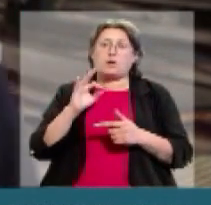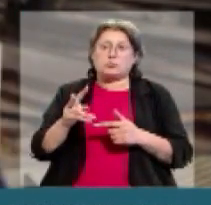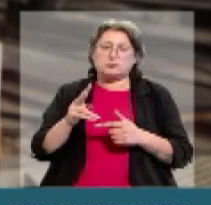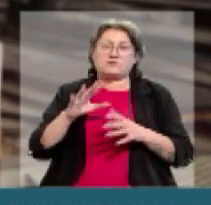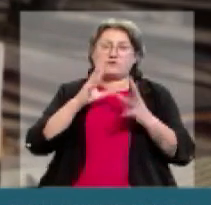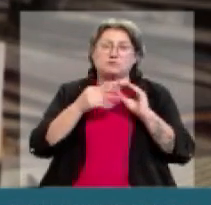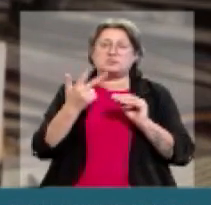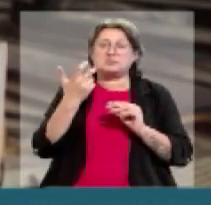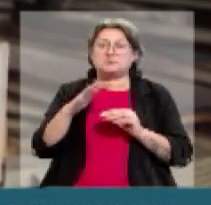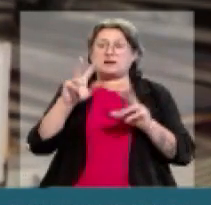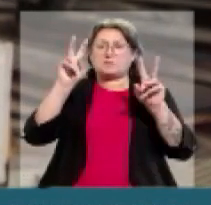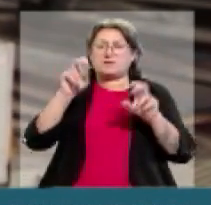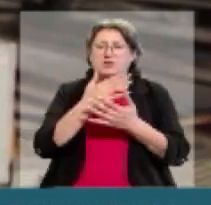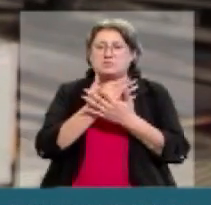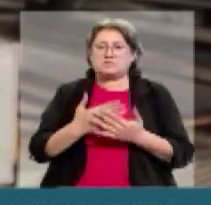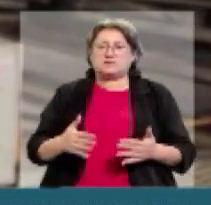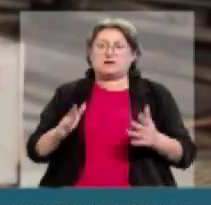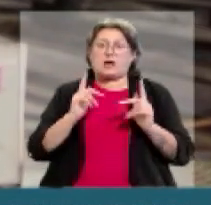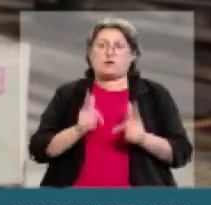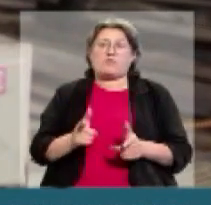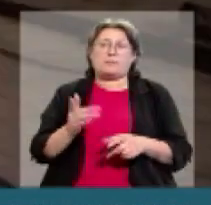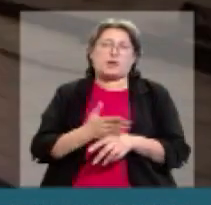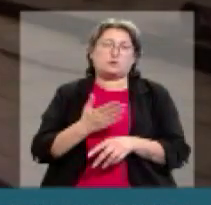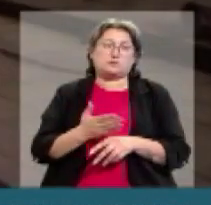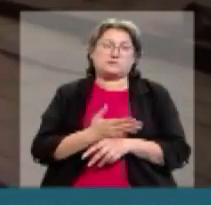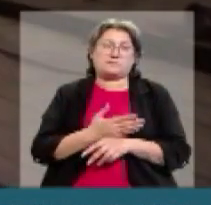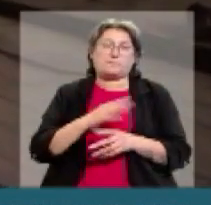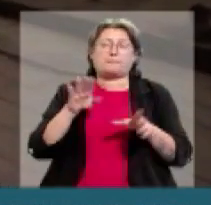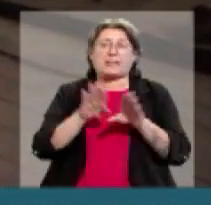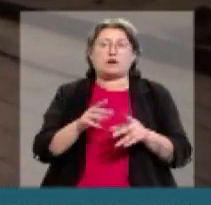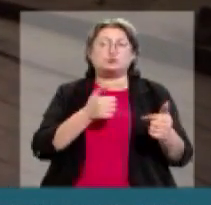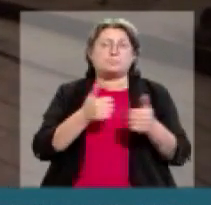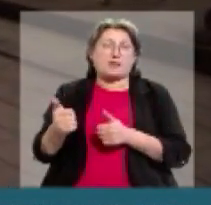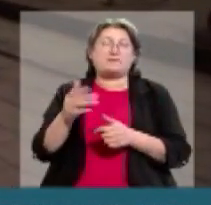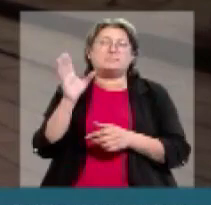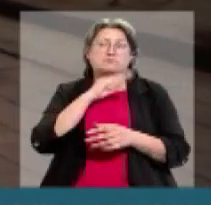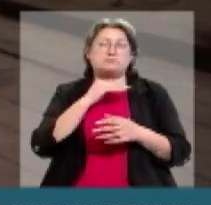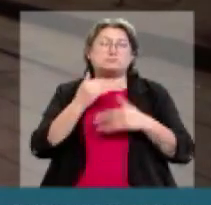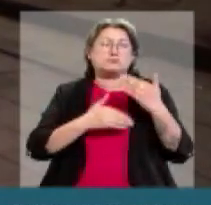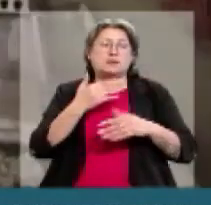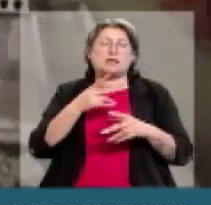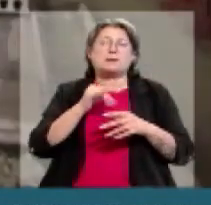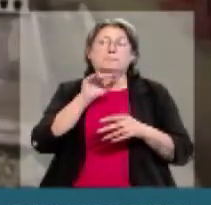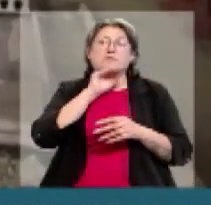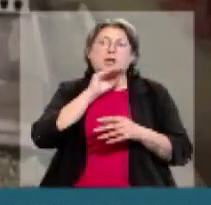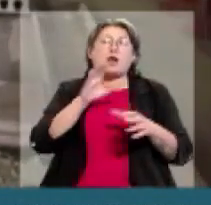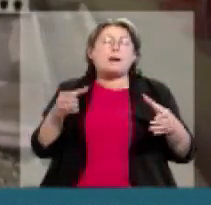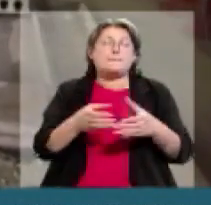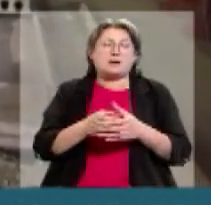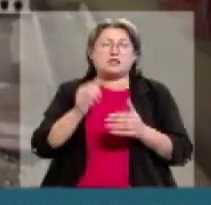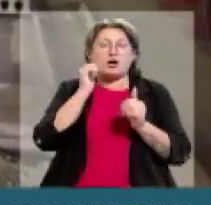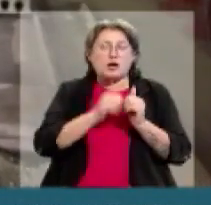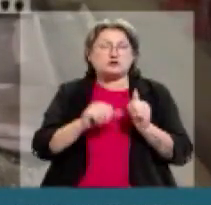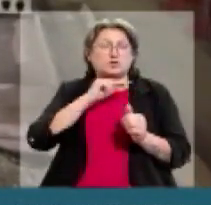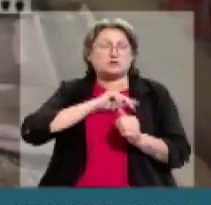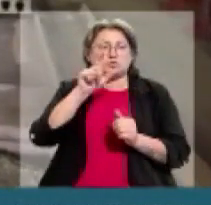примерно 350 наименований готовой продукции. Таких успехов комбинат достиг не без помощи профессиональной команды.